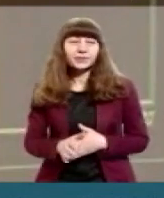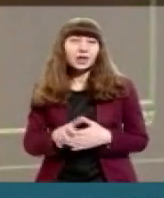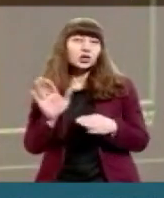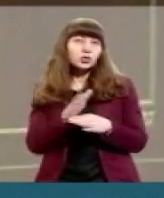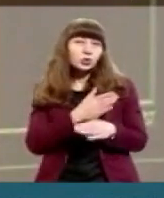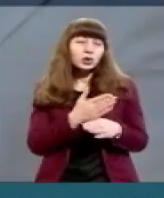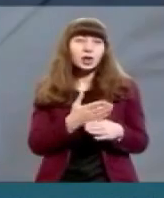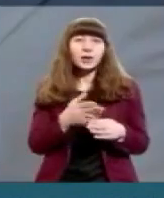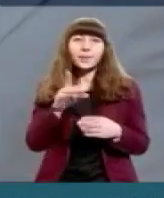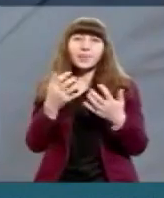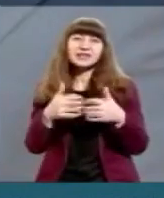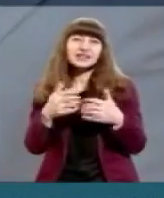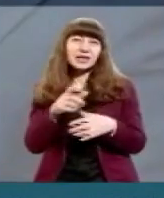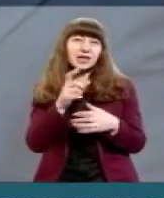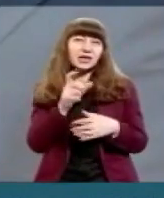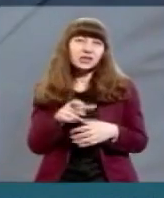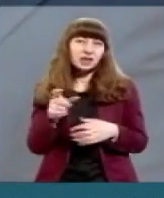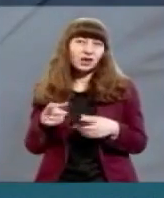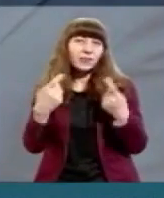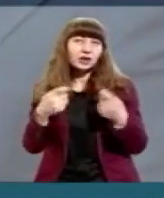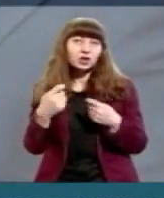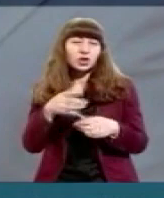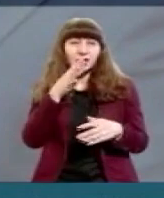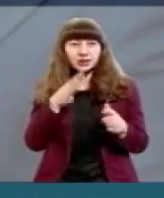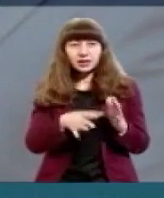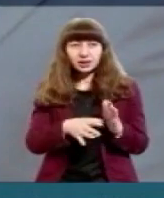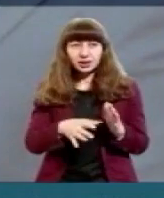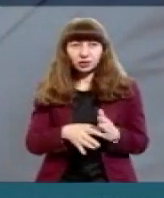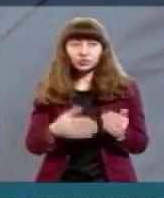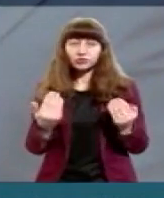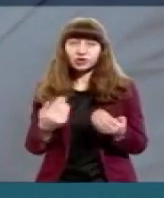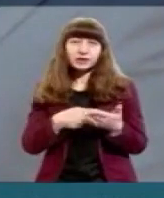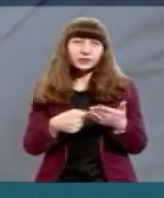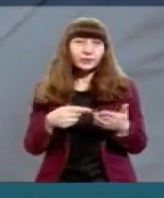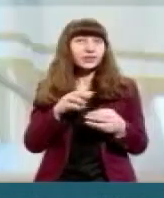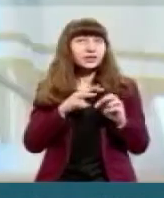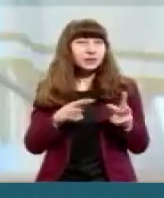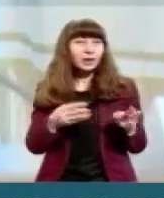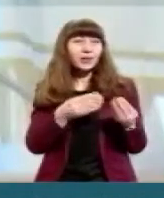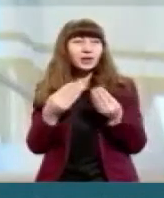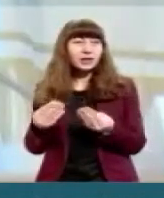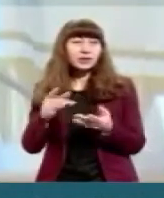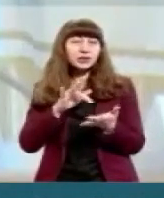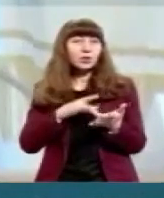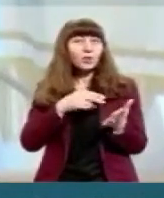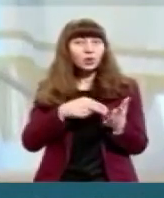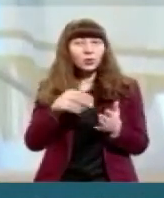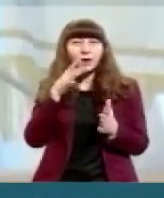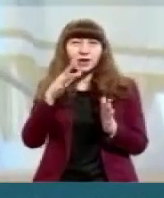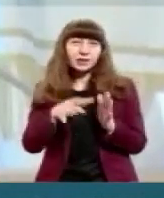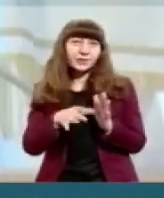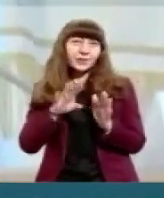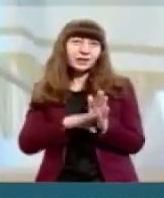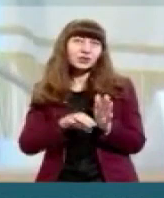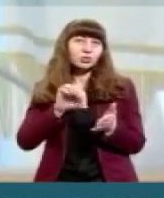из цепочки поставок электроэнергии. Жандос Нурмагомбетов отметил, что сейчас в министерстве предложили централизованно покупать электроэнергию